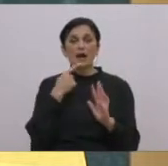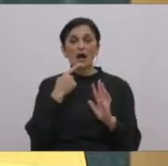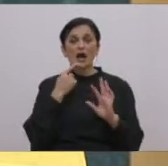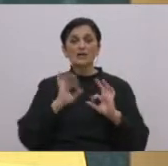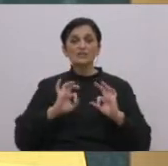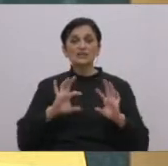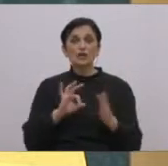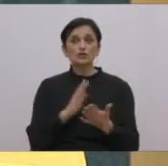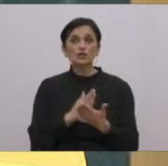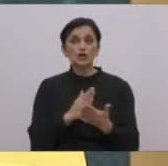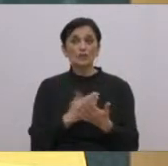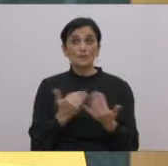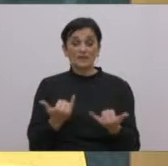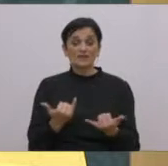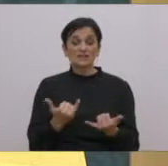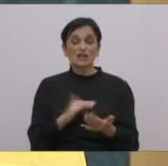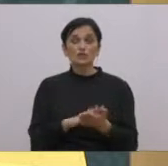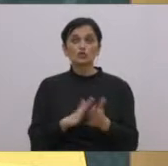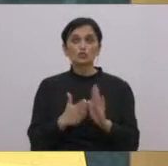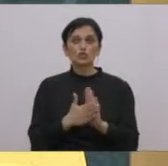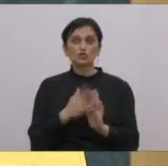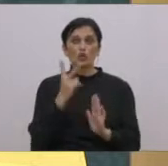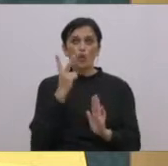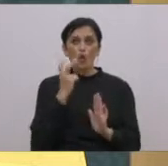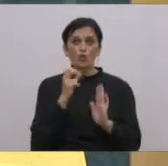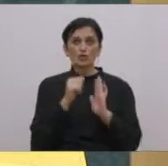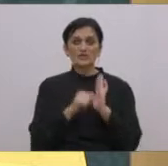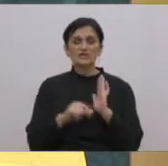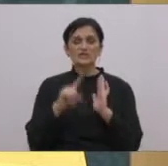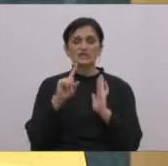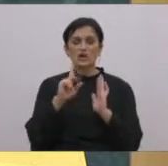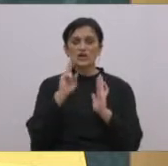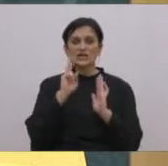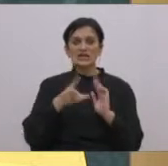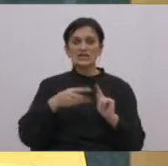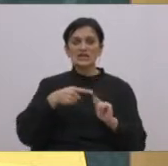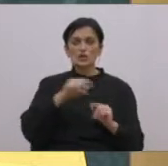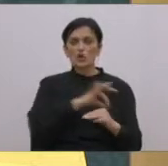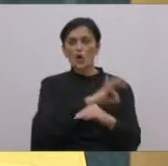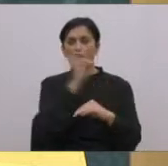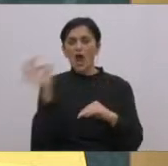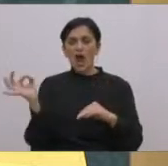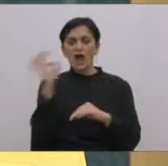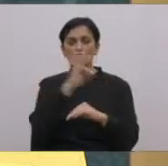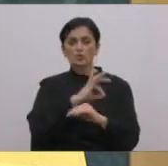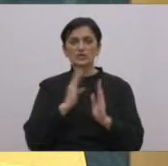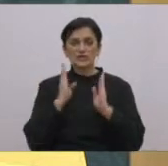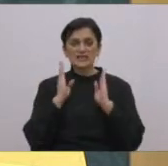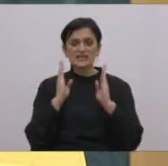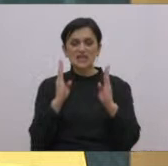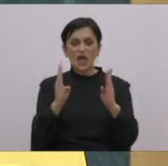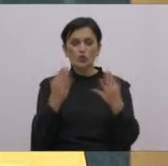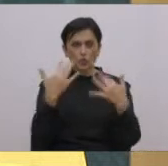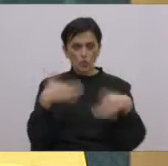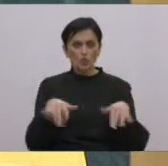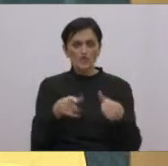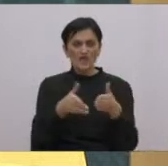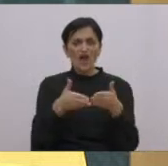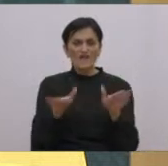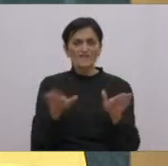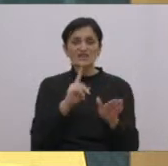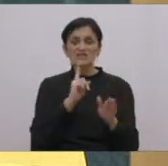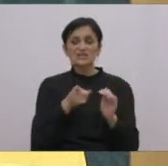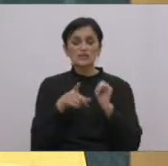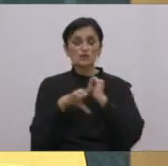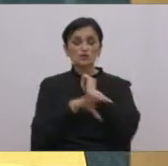აღსანიშნავია ის, რომ დღის მდგომარეობით 261 კილომეტრი აღმოსავლეთ-დასავლეთი დერეფნის უკვე გახსნილი არის, წლის